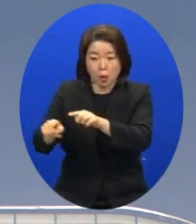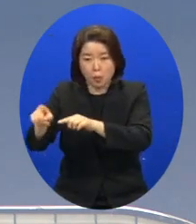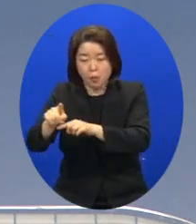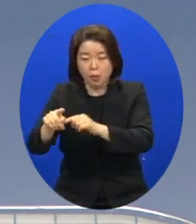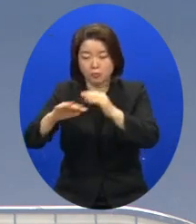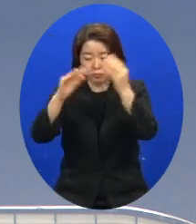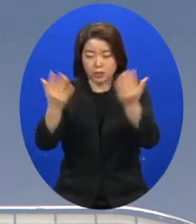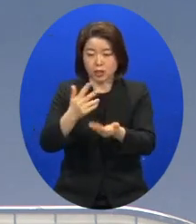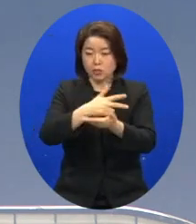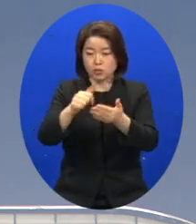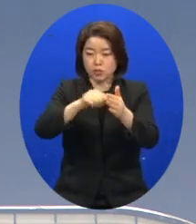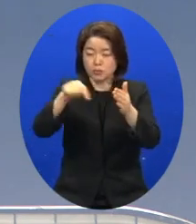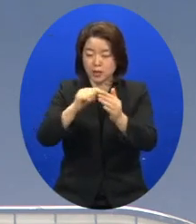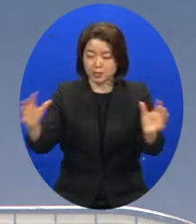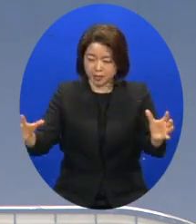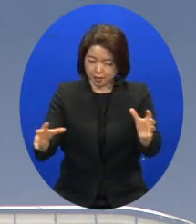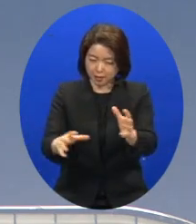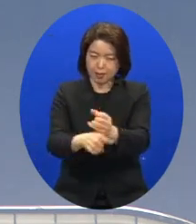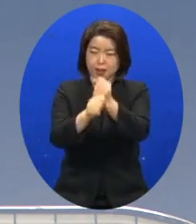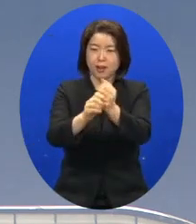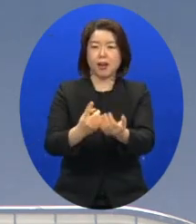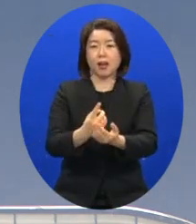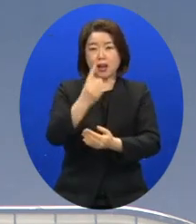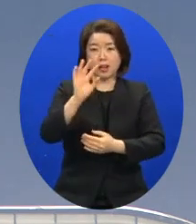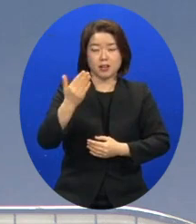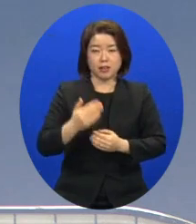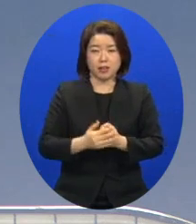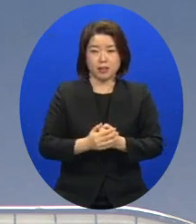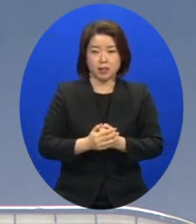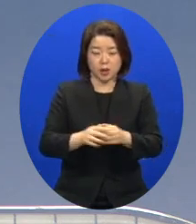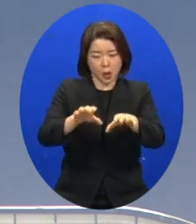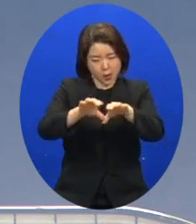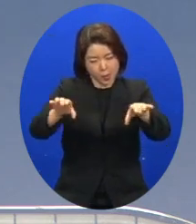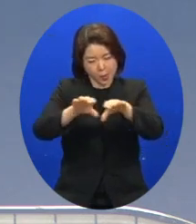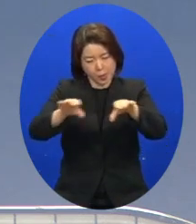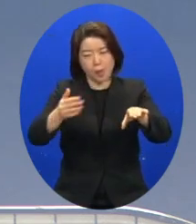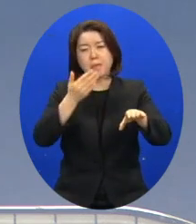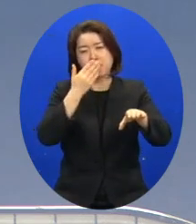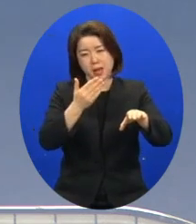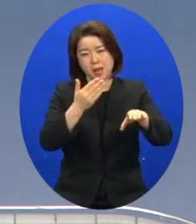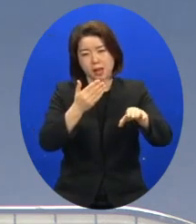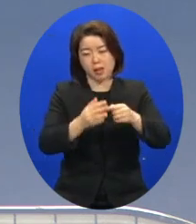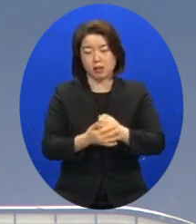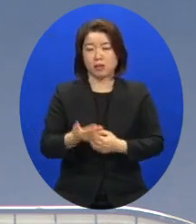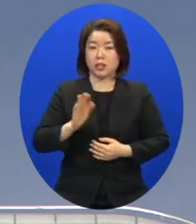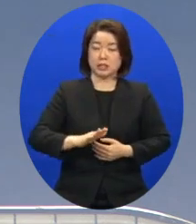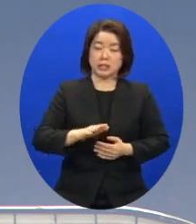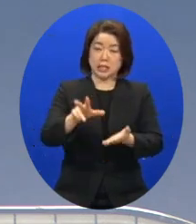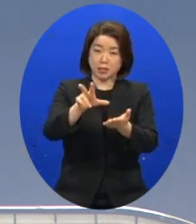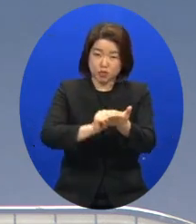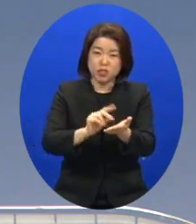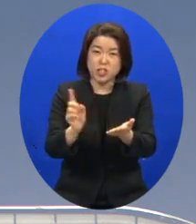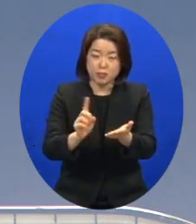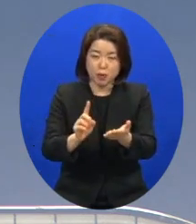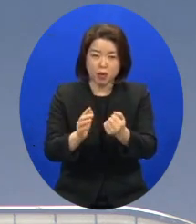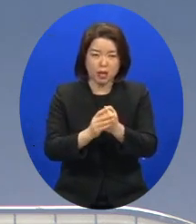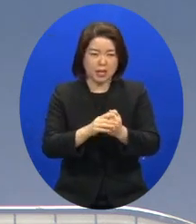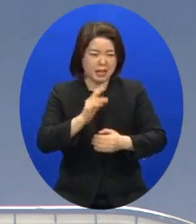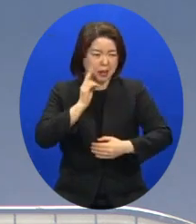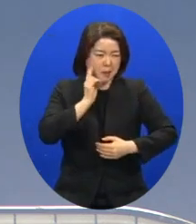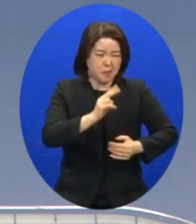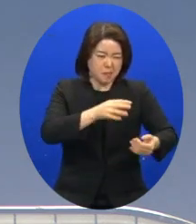됩니다 서로 서로 균형을 맞추는 것입니다 근데 문제는 그 운화 극좌 러 가는